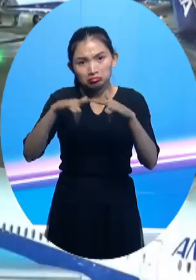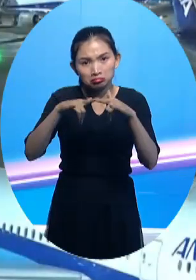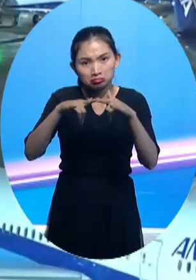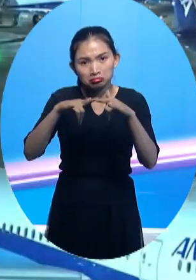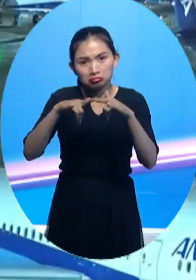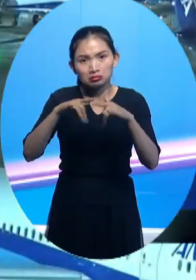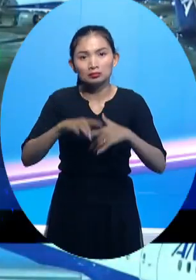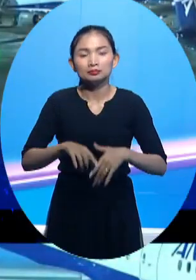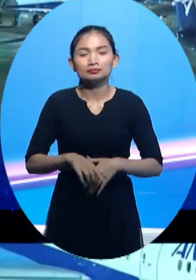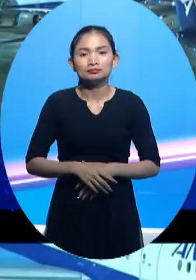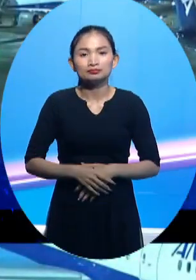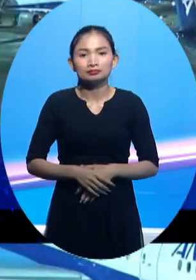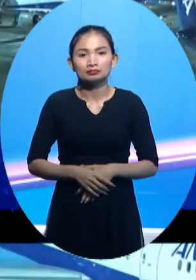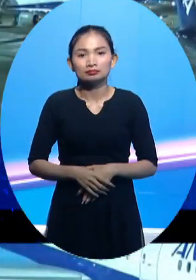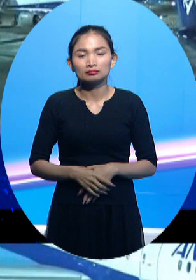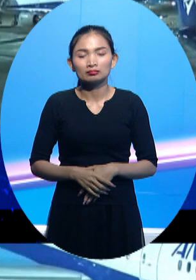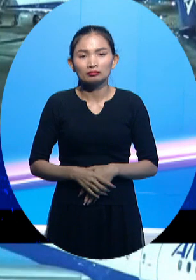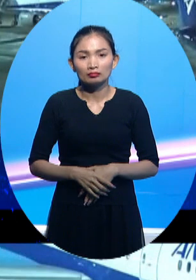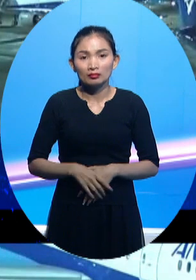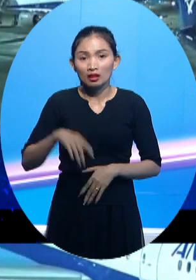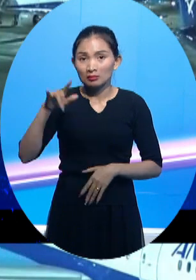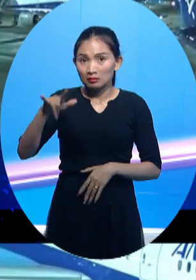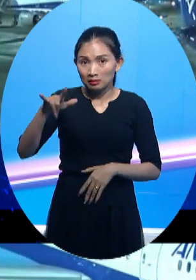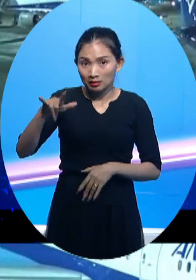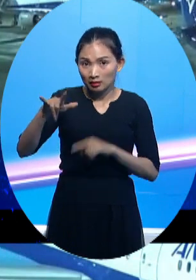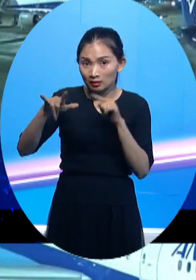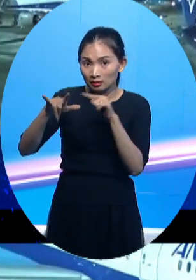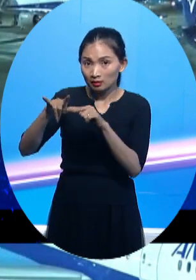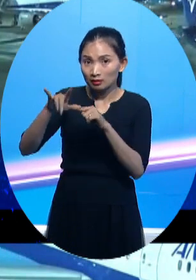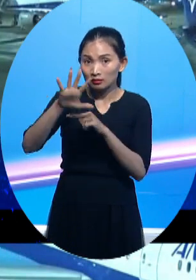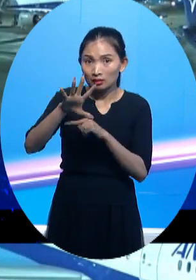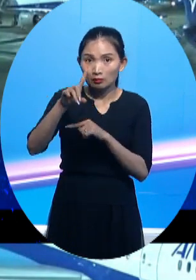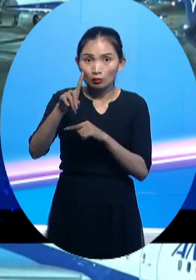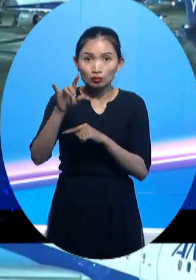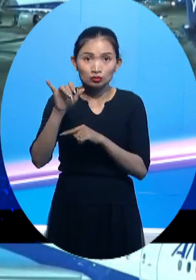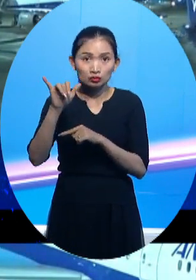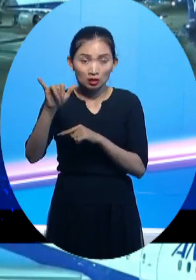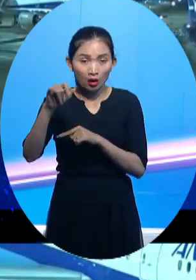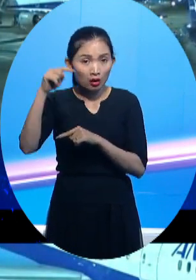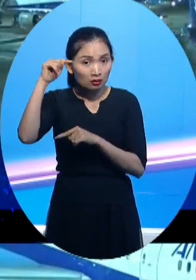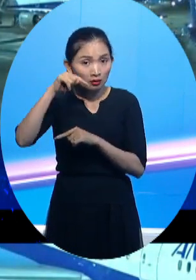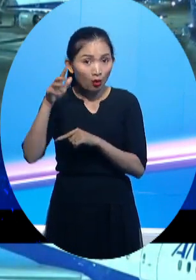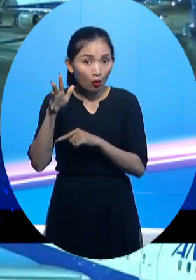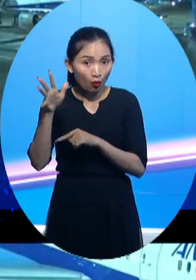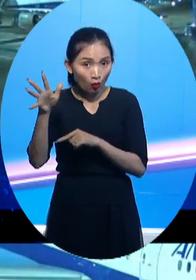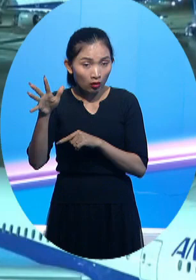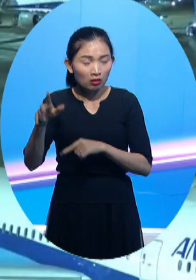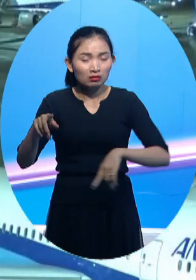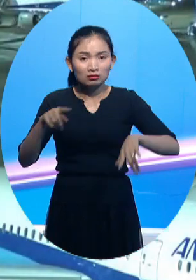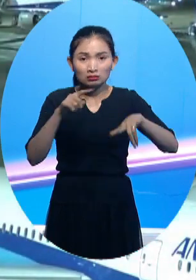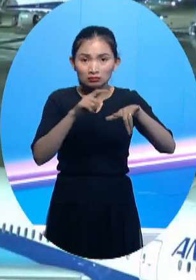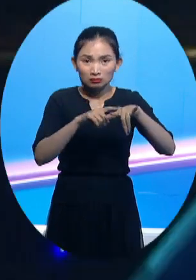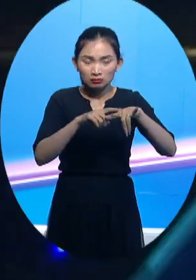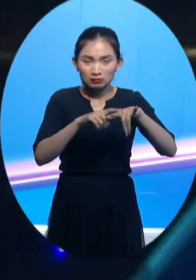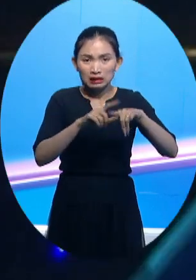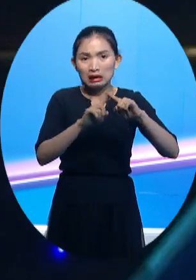bay giới chức cho biết chiếc máy bay mang số hiệu 516 của hãng hàng không Japan Airlines Đã va chạm với một chiếc máy bay khác của lực